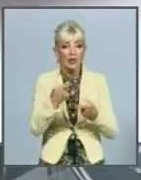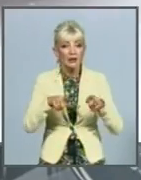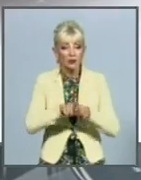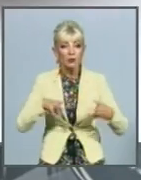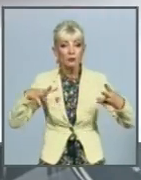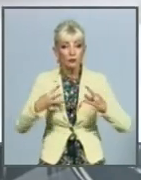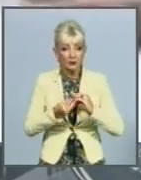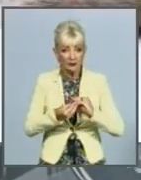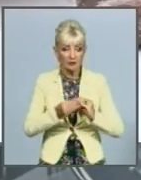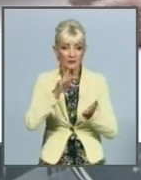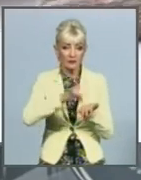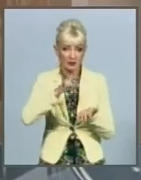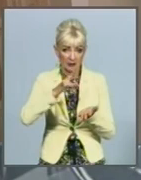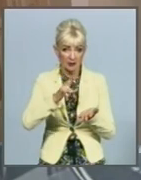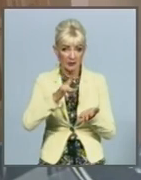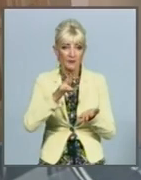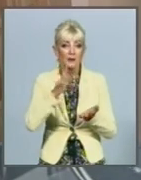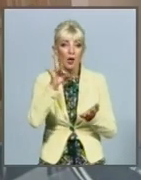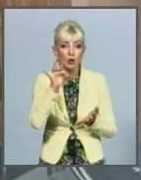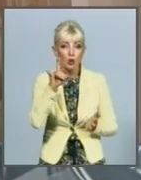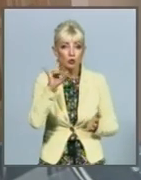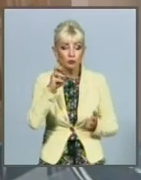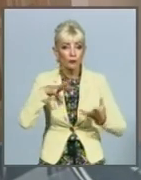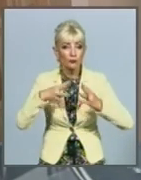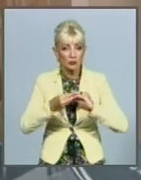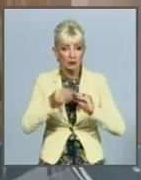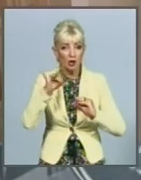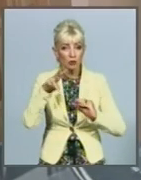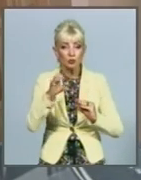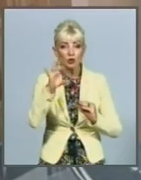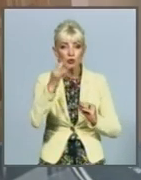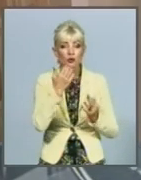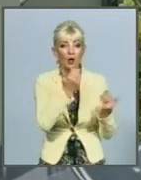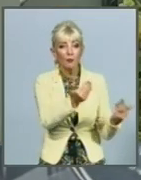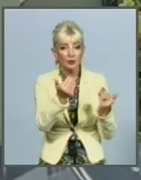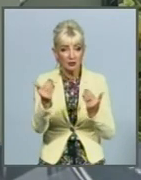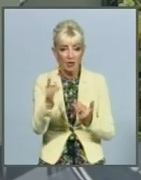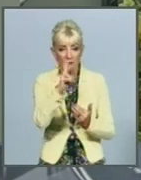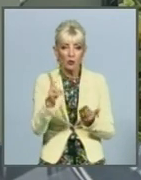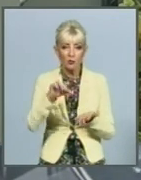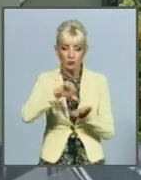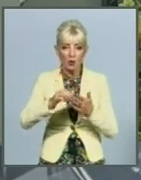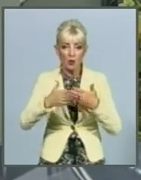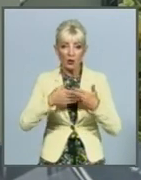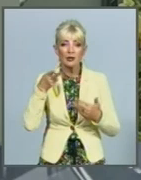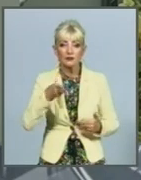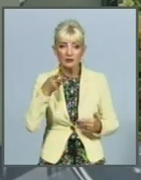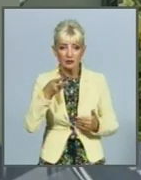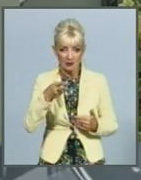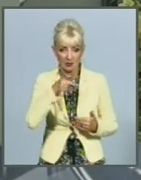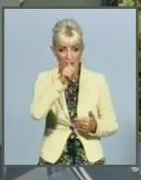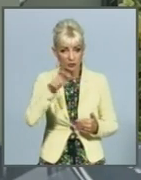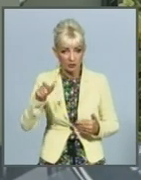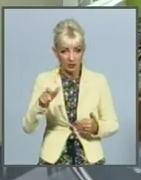висновку прийшли у центрі Разумкова в результаті проведеного у липні соцопитування, в якому взяли участь понад 2000